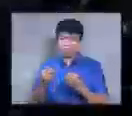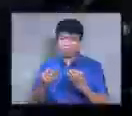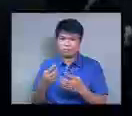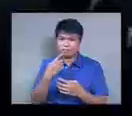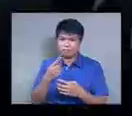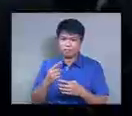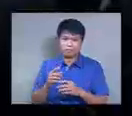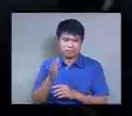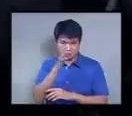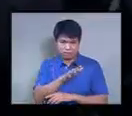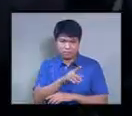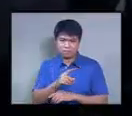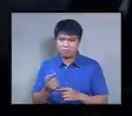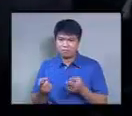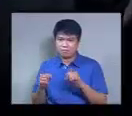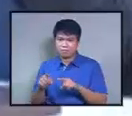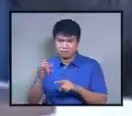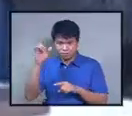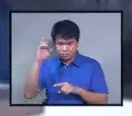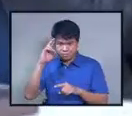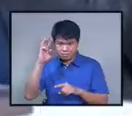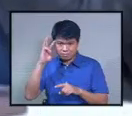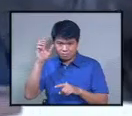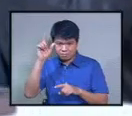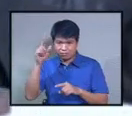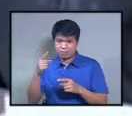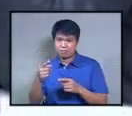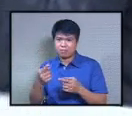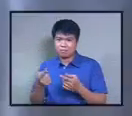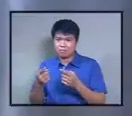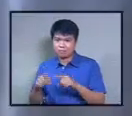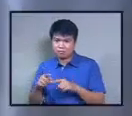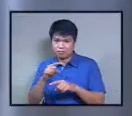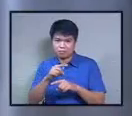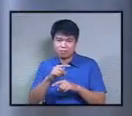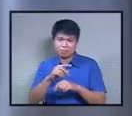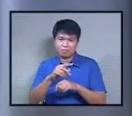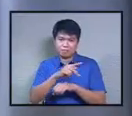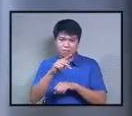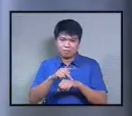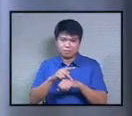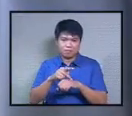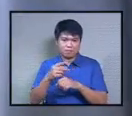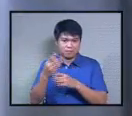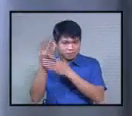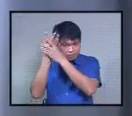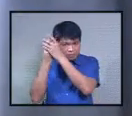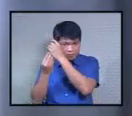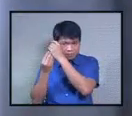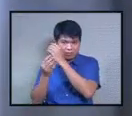Ang nangyayari kay Wesley So ay kumakatawan lamang sa nangyayari sa Pilipinas, ang brain drain. Ang talento ng ating